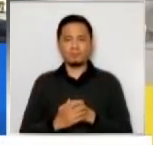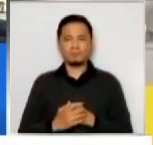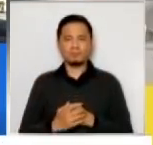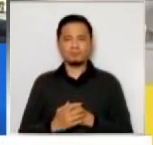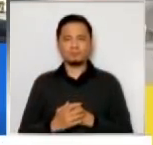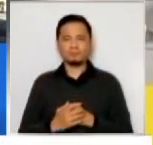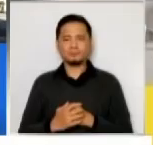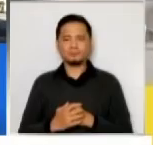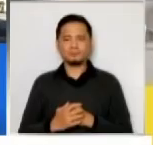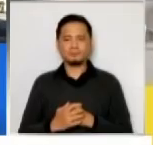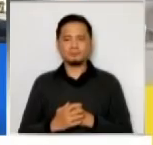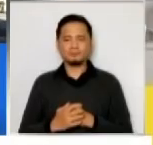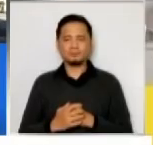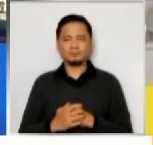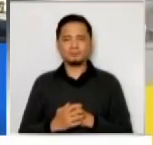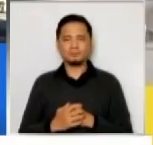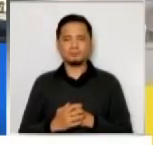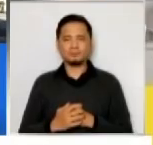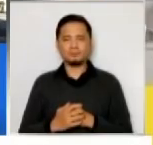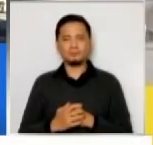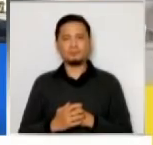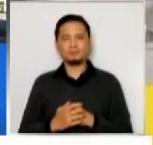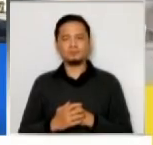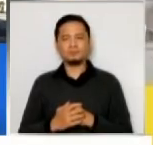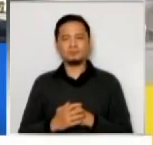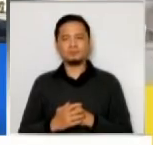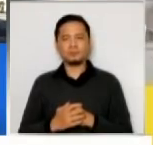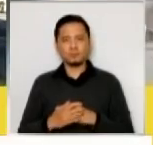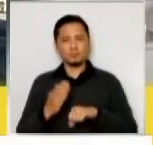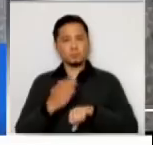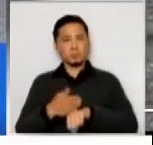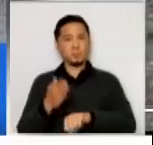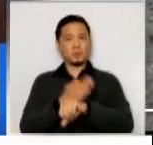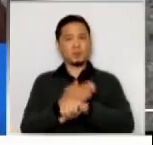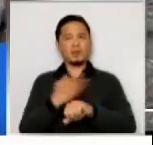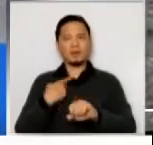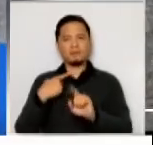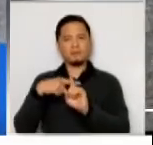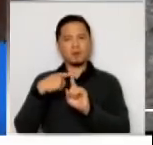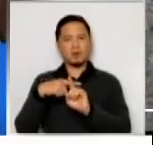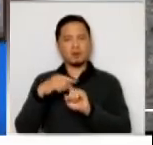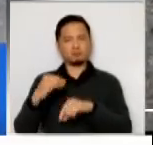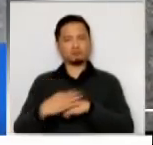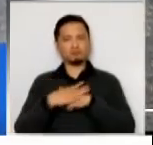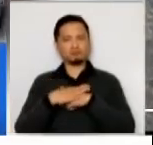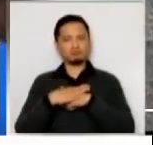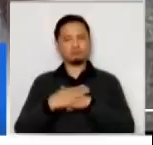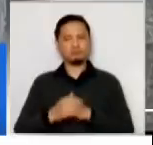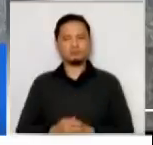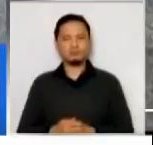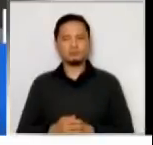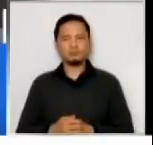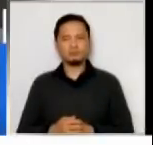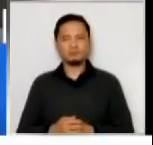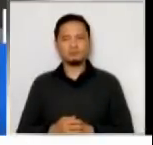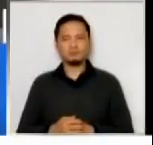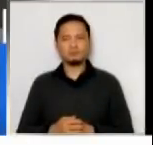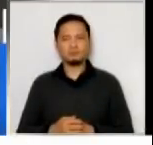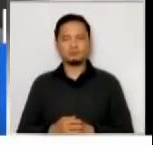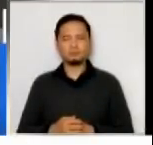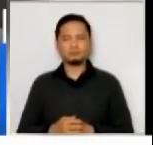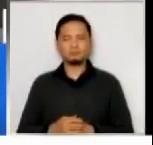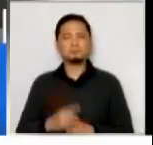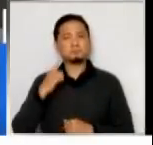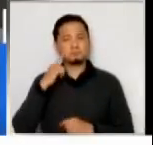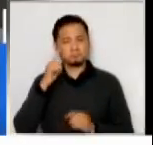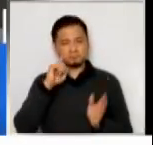job! Malaki man ang pagbabago, mayroon naman itong positibo epekto. Malaki din yung siguro na improve din sa